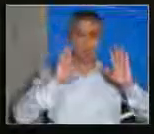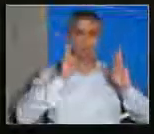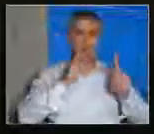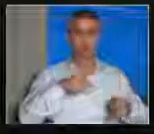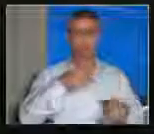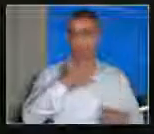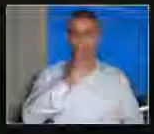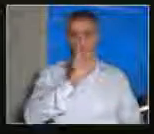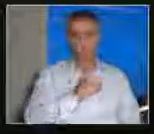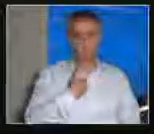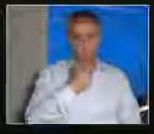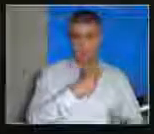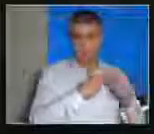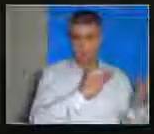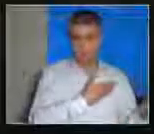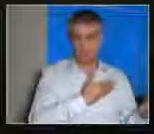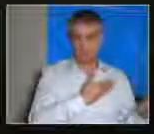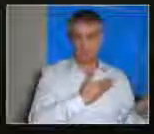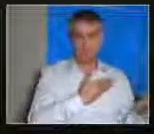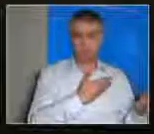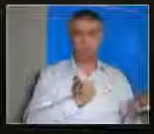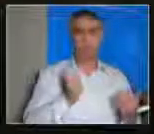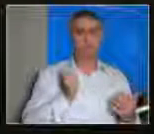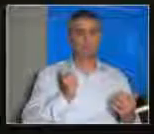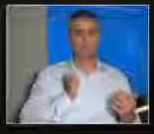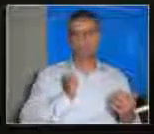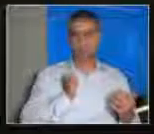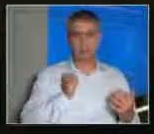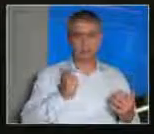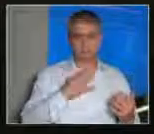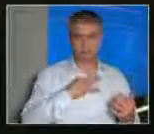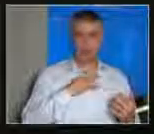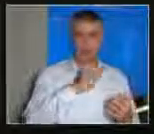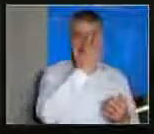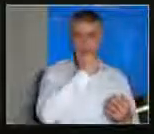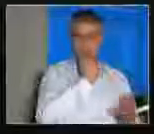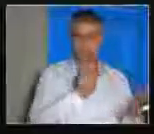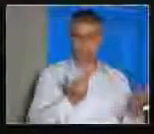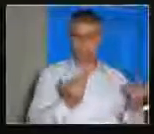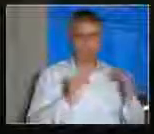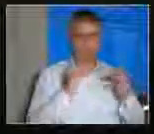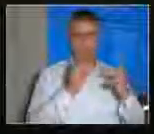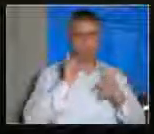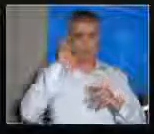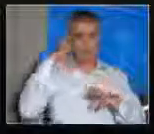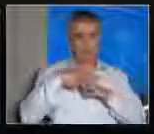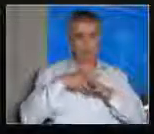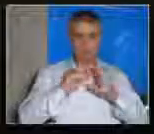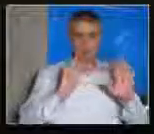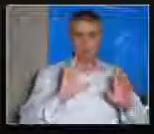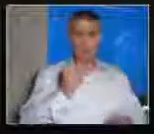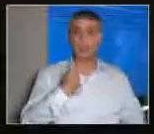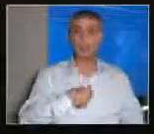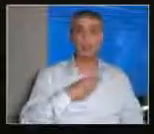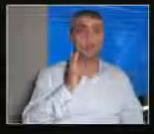שיש מדרום שלנו מאז, הצהל מול חמאס זה לא כוחות. לכן, מבחינה זאת, אין ממה להיות מוטרדים. האם